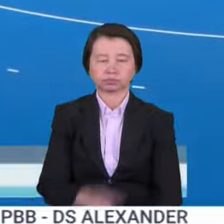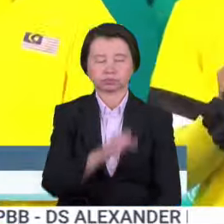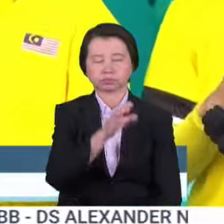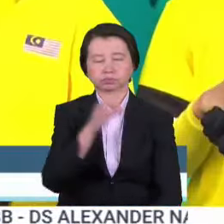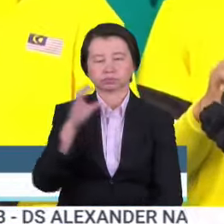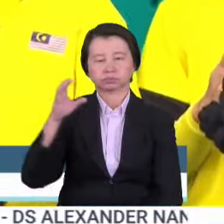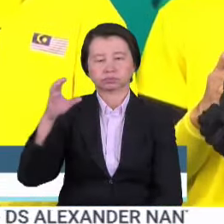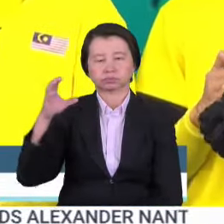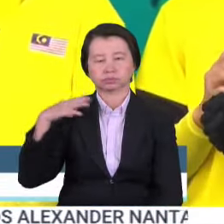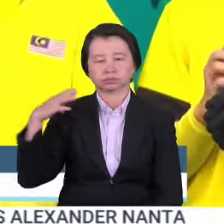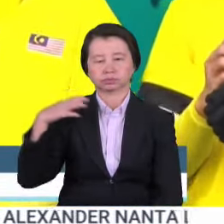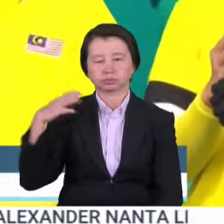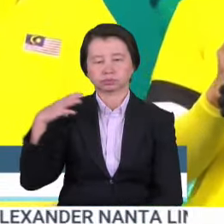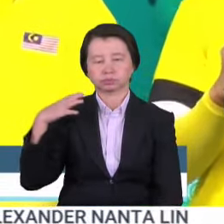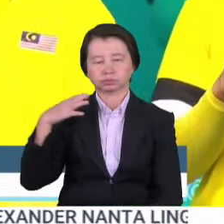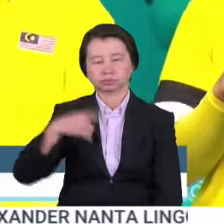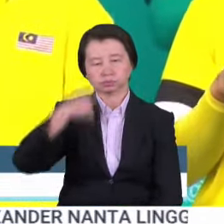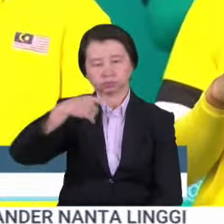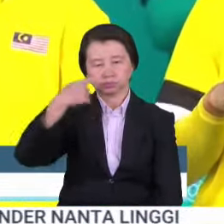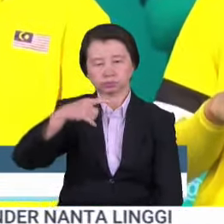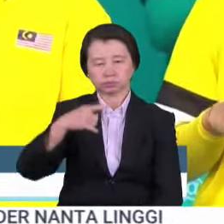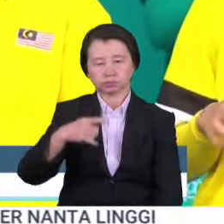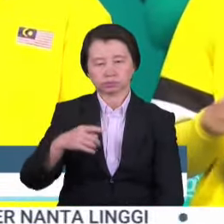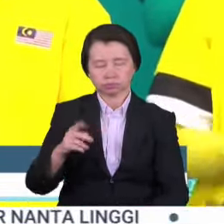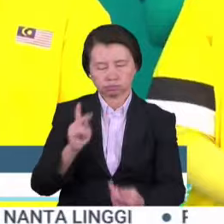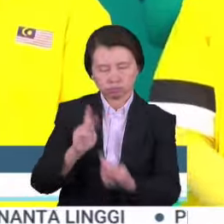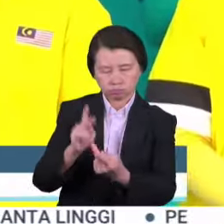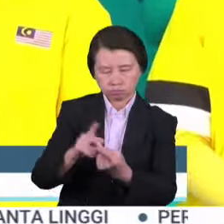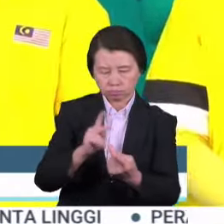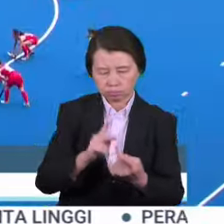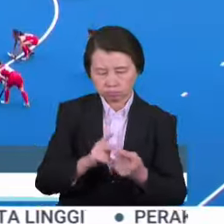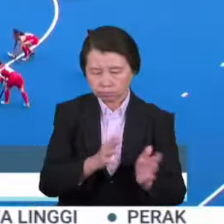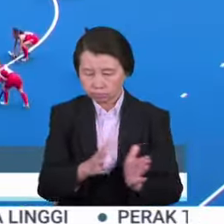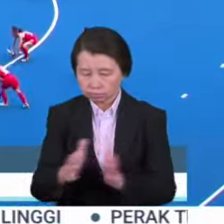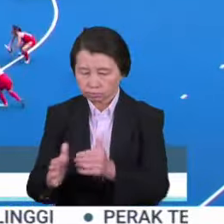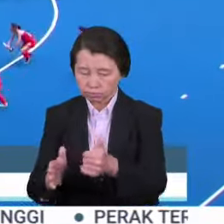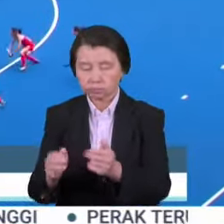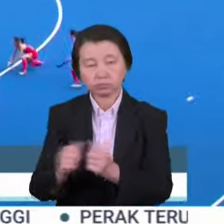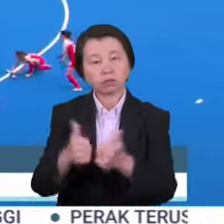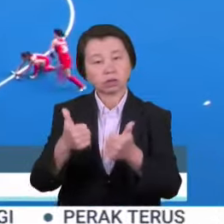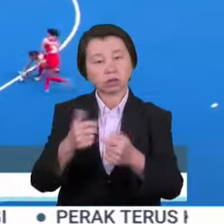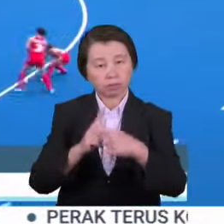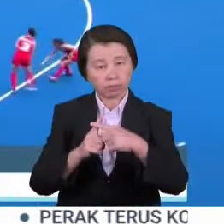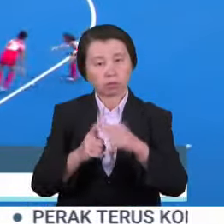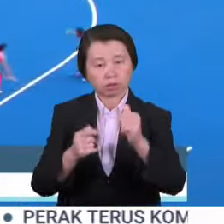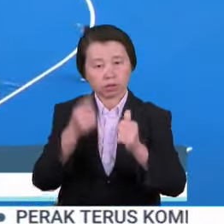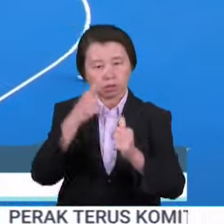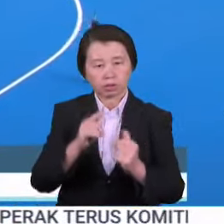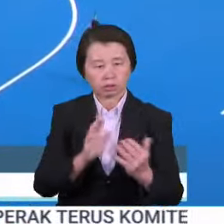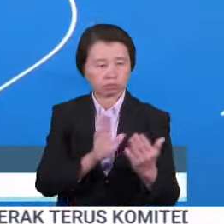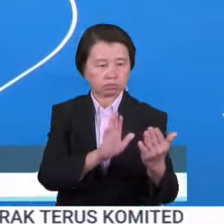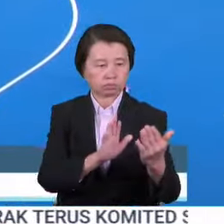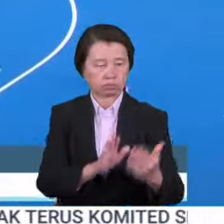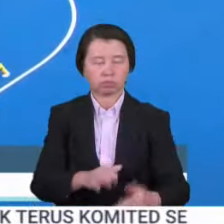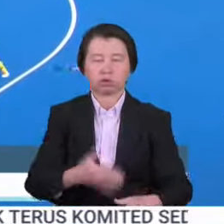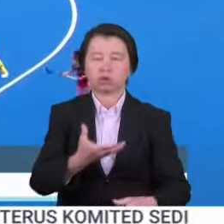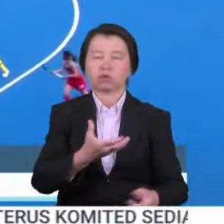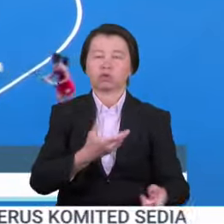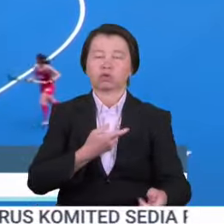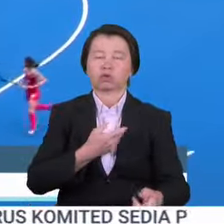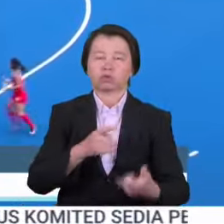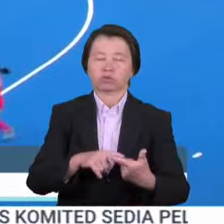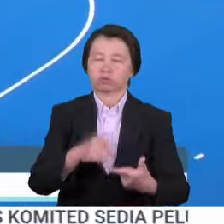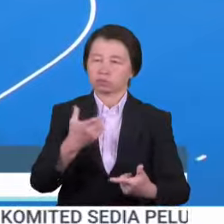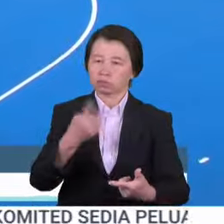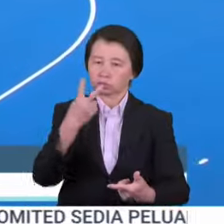Jurulatihnya Muhammad Nasihin Nubli Ibrahim berkata keserasian dan kombinasi yang diatur memberi impak yang positif untuk berdepan pemenang pingat perak